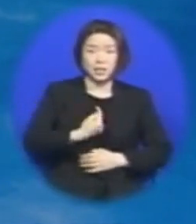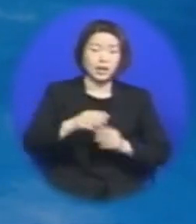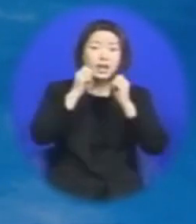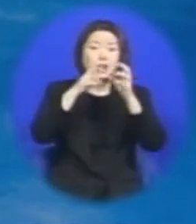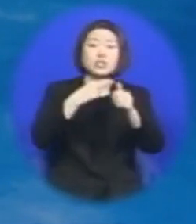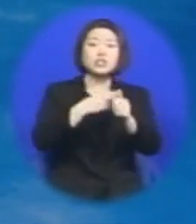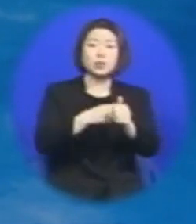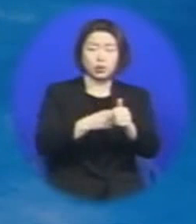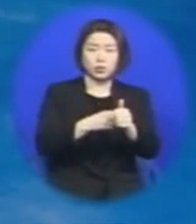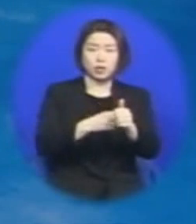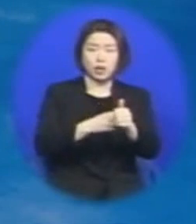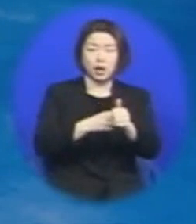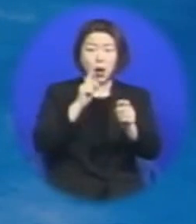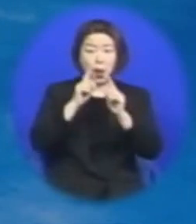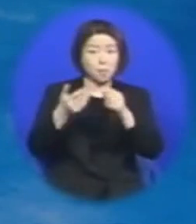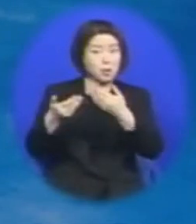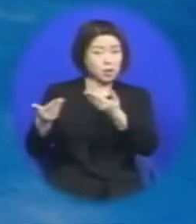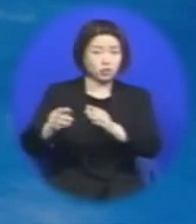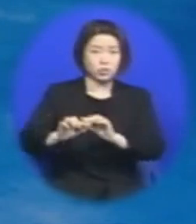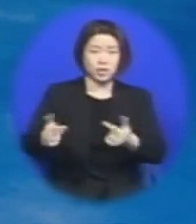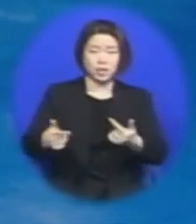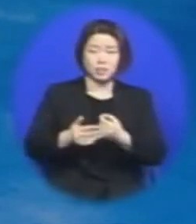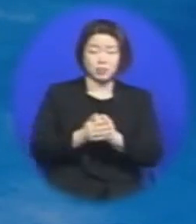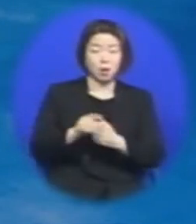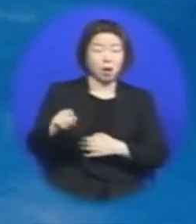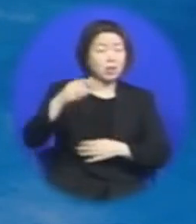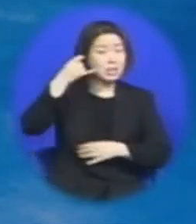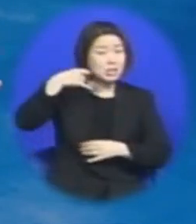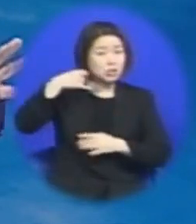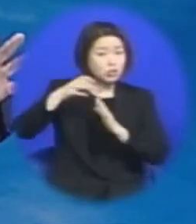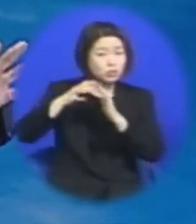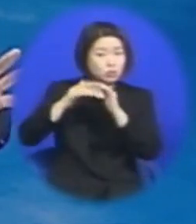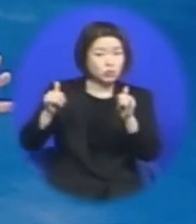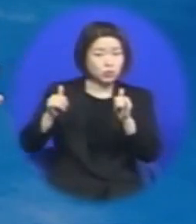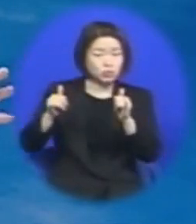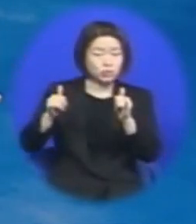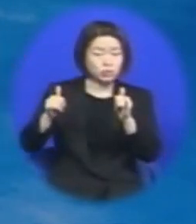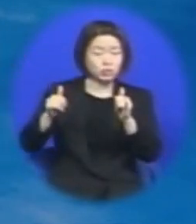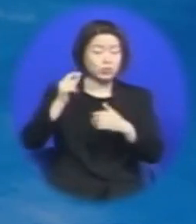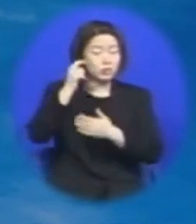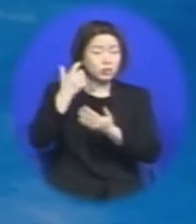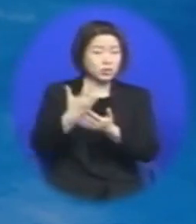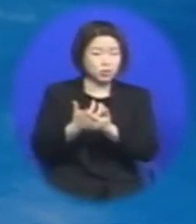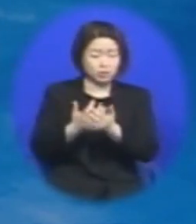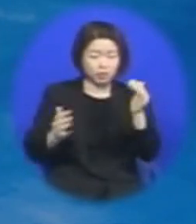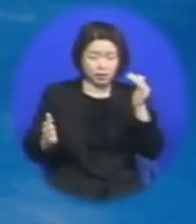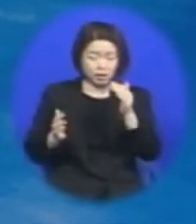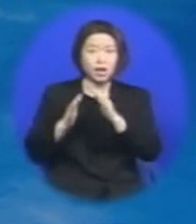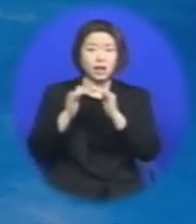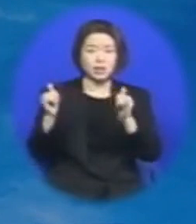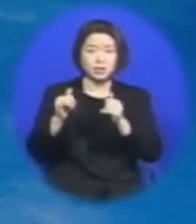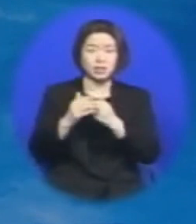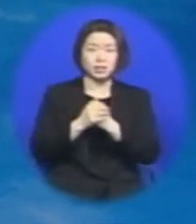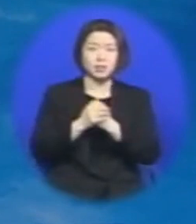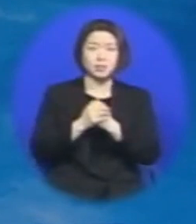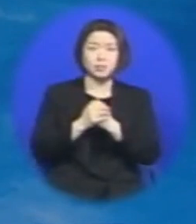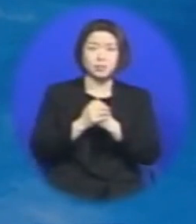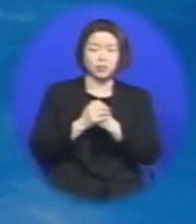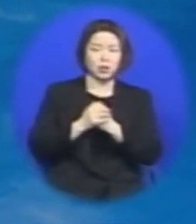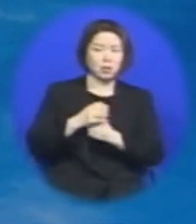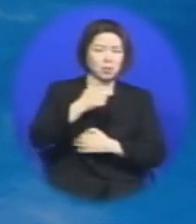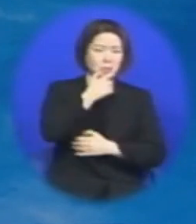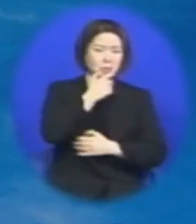선교사라고 말 안 했어요 왜 그 중국 그 한자인 그 유생이 유교 유생이